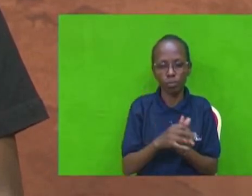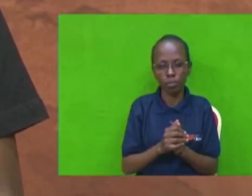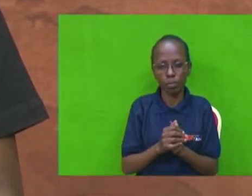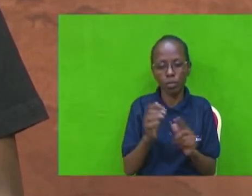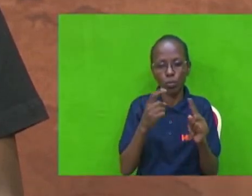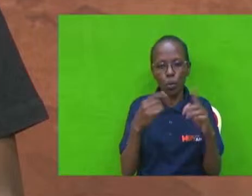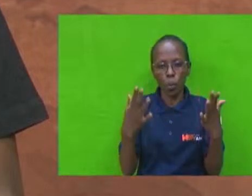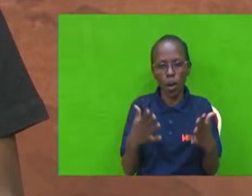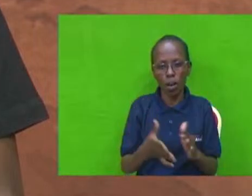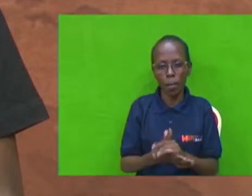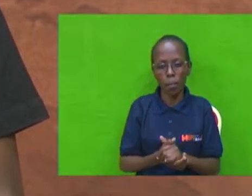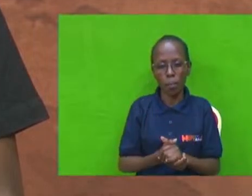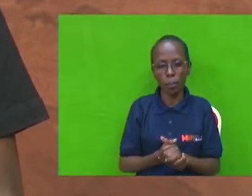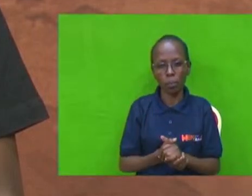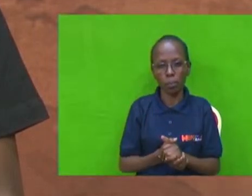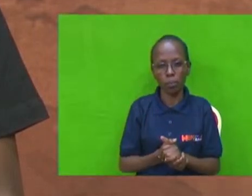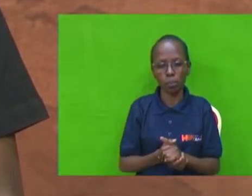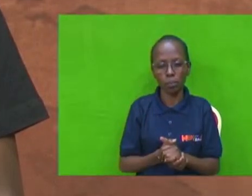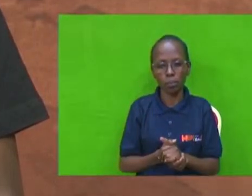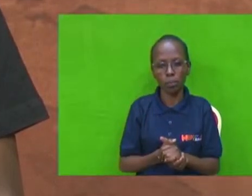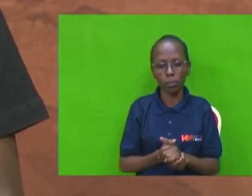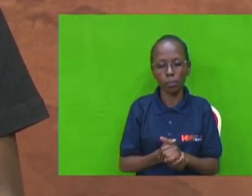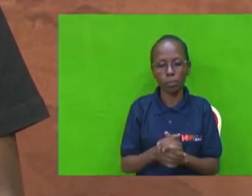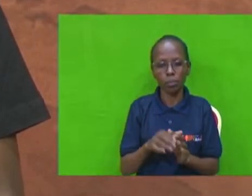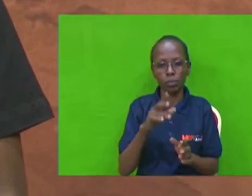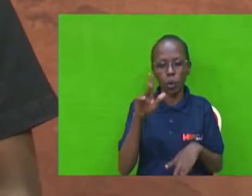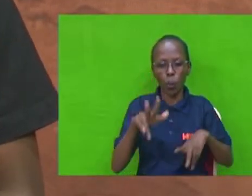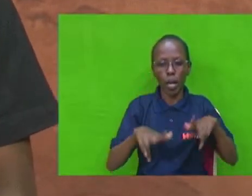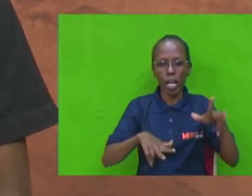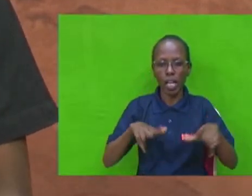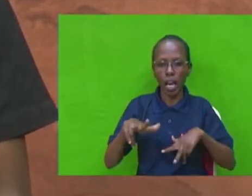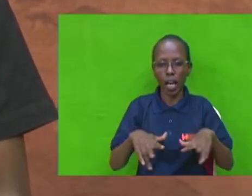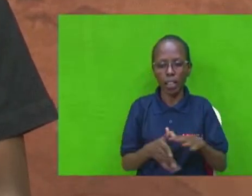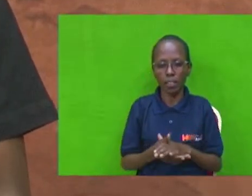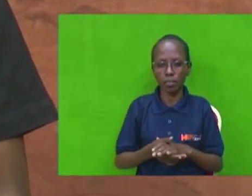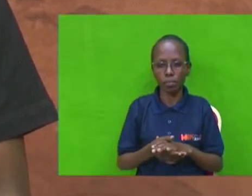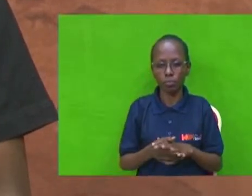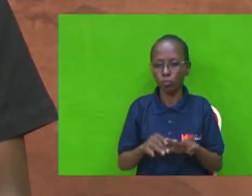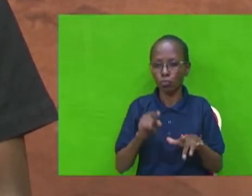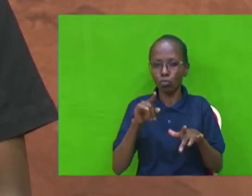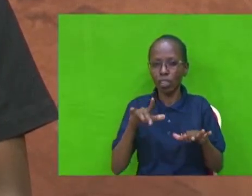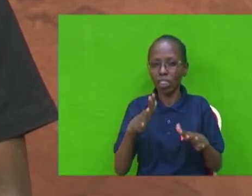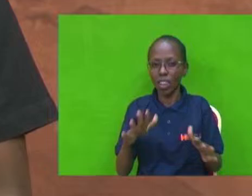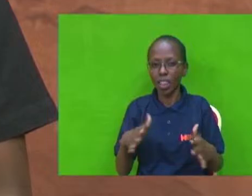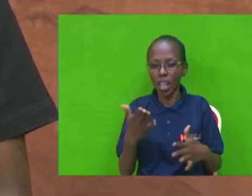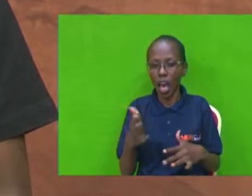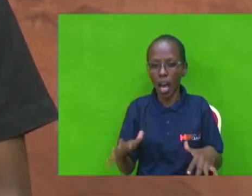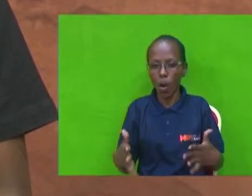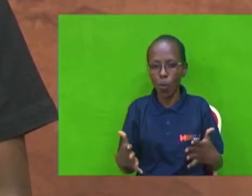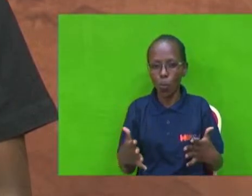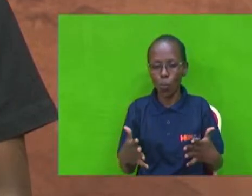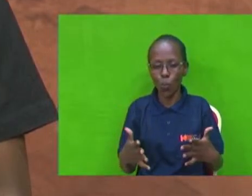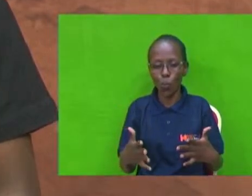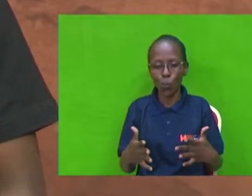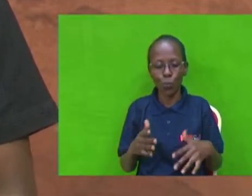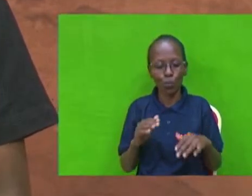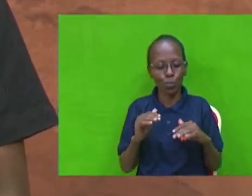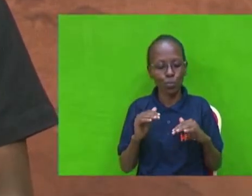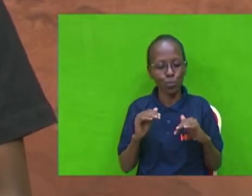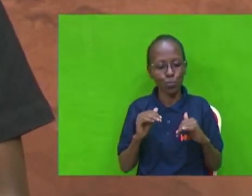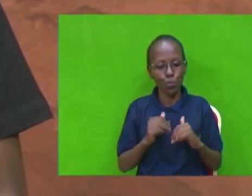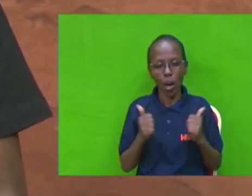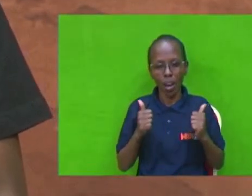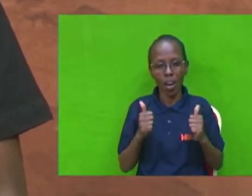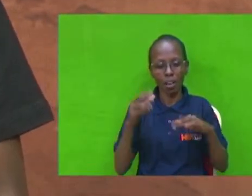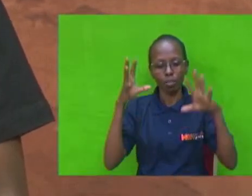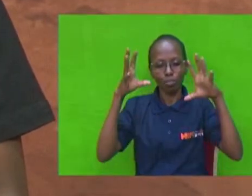kutoka wapi? Napiga kutoka Kirinyaga. Habari za Kirinyaga? Hapa mwezi kwa sawa.